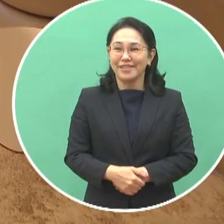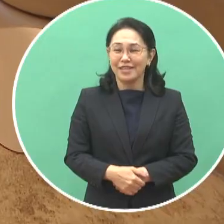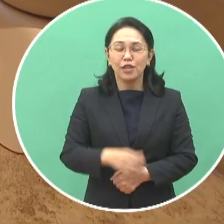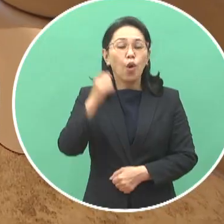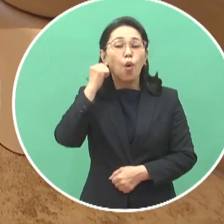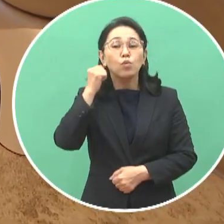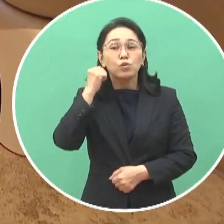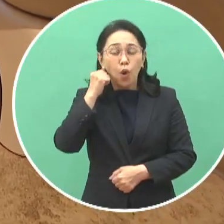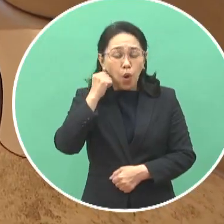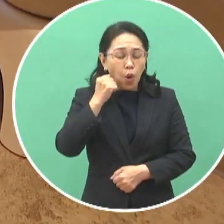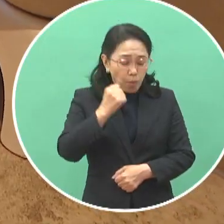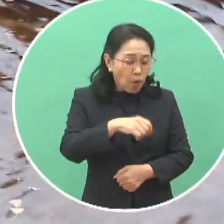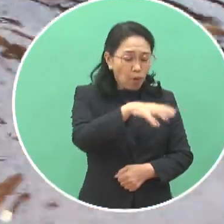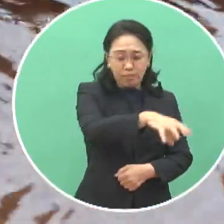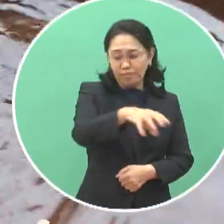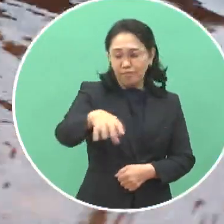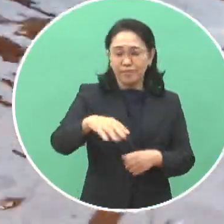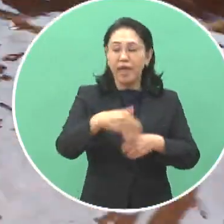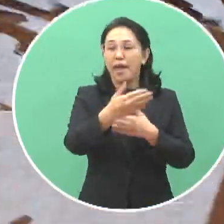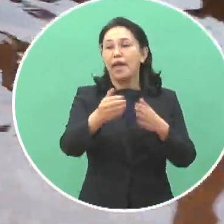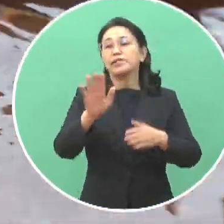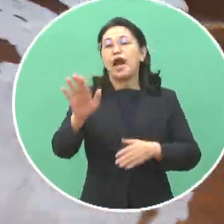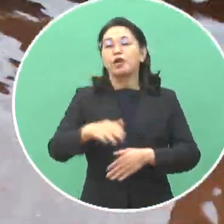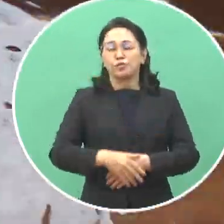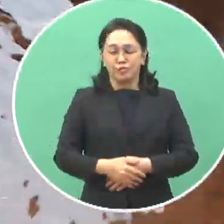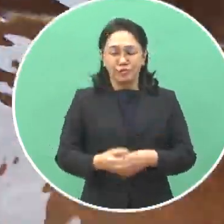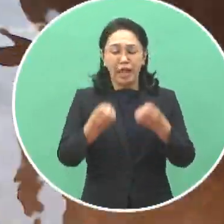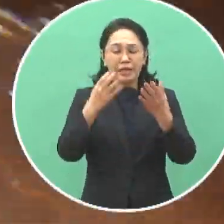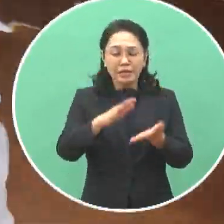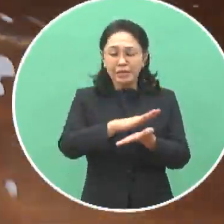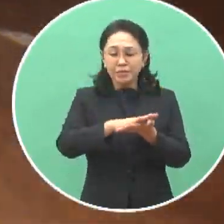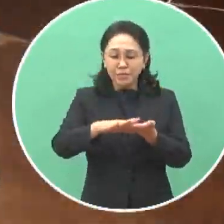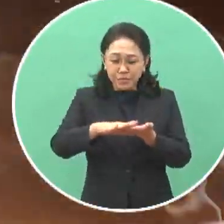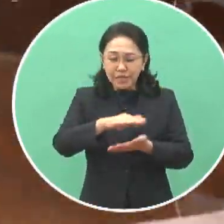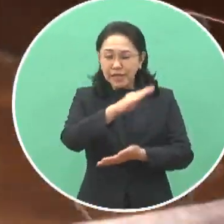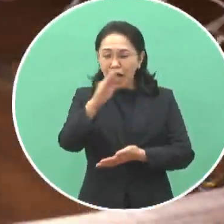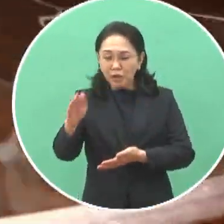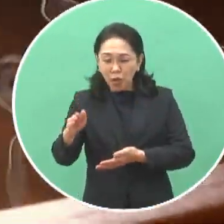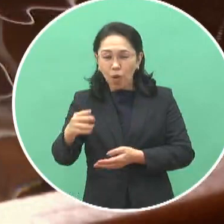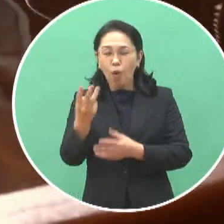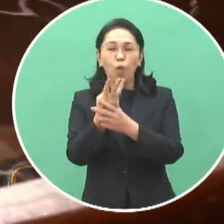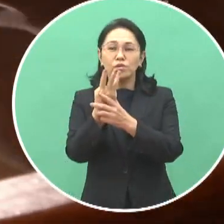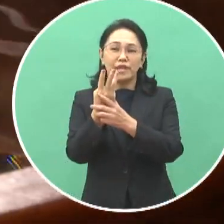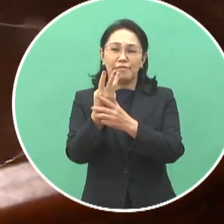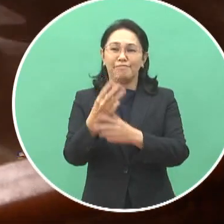お風呂は各部屋にあって、お湯は新三郷温泉の天然温泉。